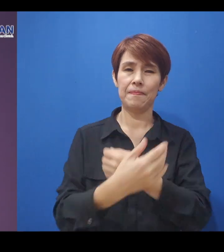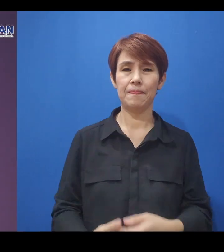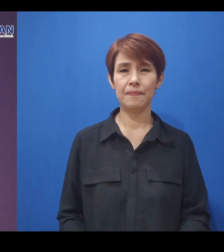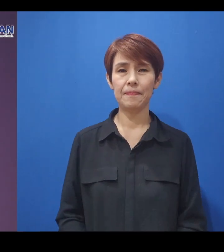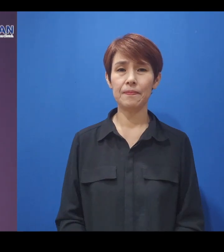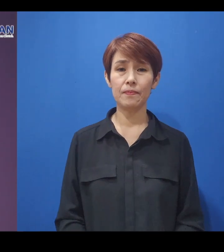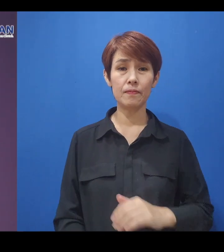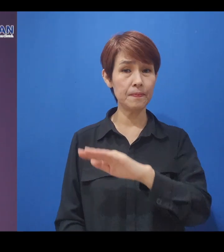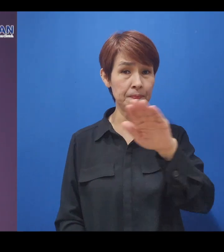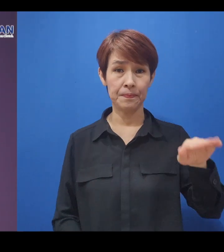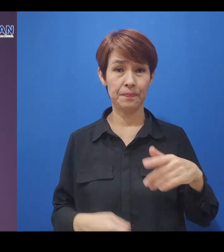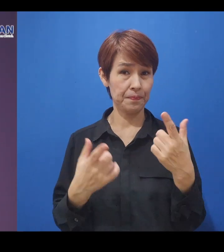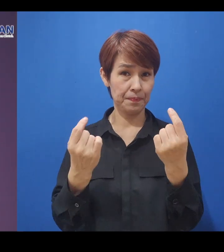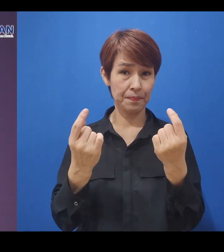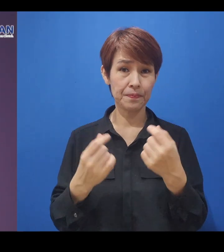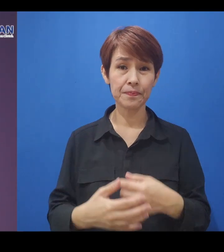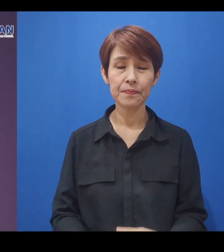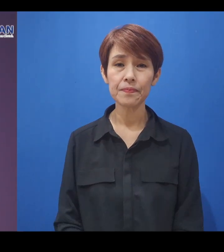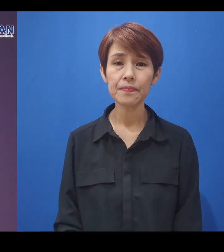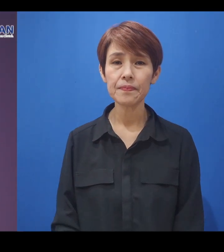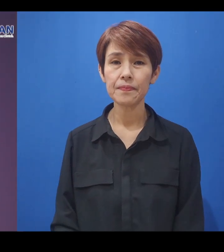우리도 그럴 겁니다.